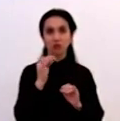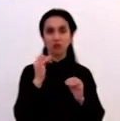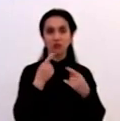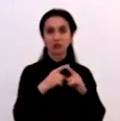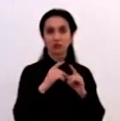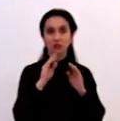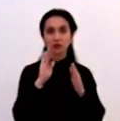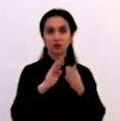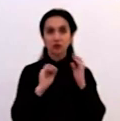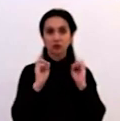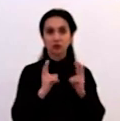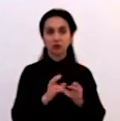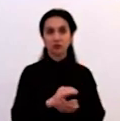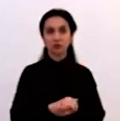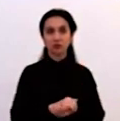texnik.